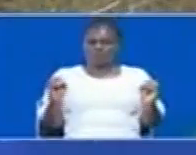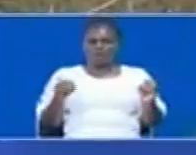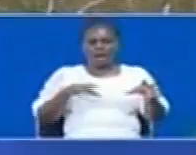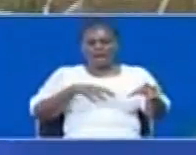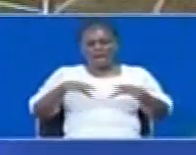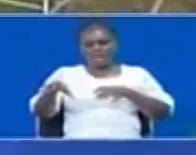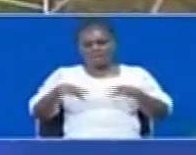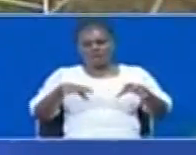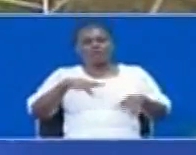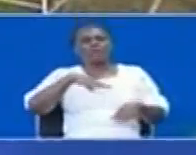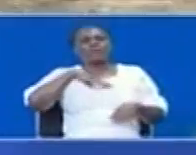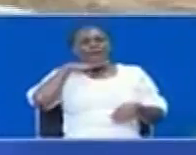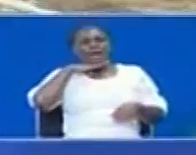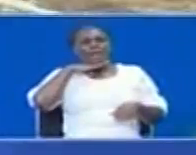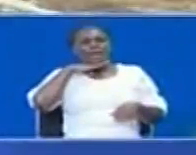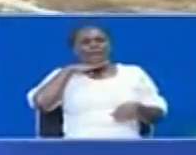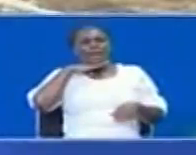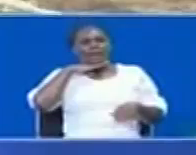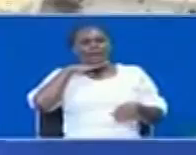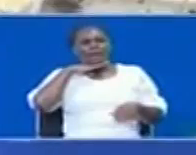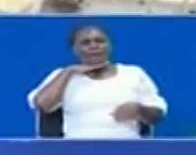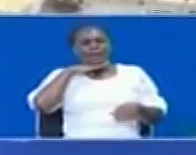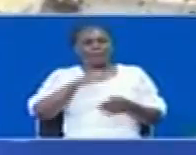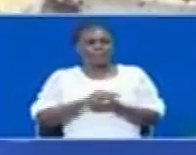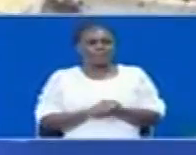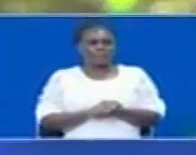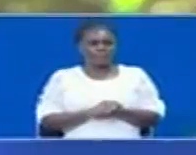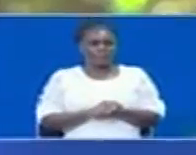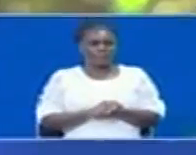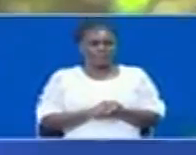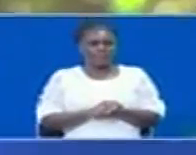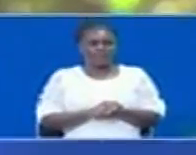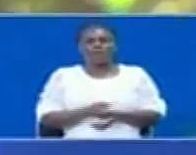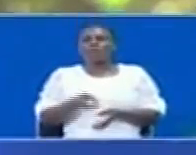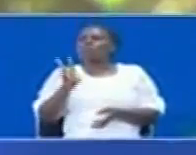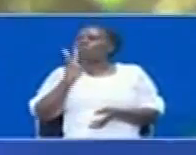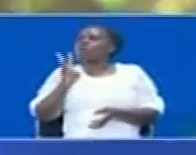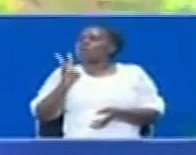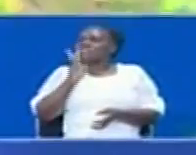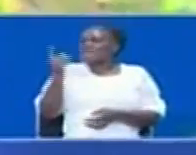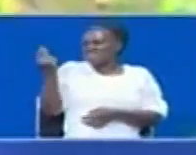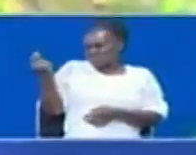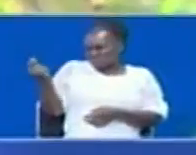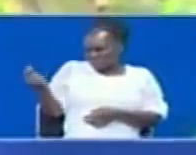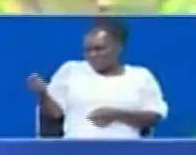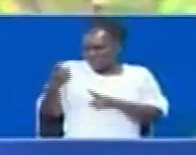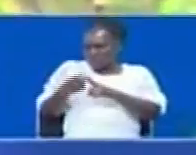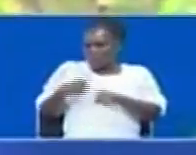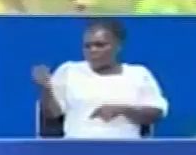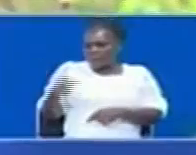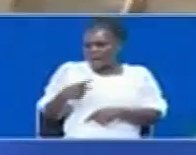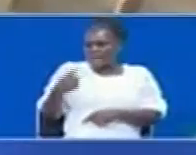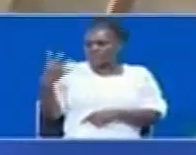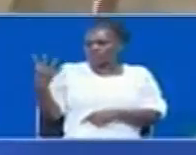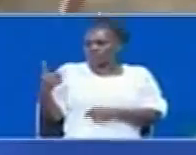na mizoga wataishia bonde kama hili la kaburi la wazi. Maji kwa wenyeji ni fumbo tangu mwezi Julai